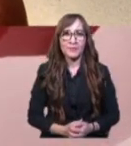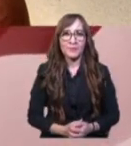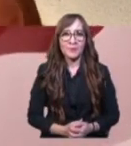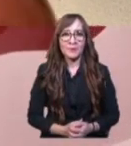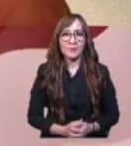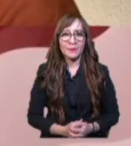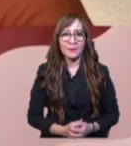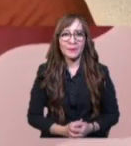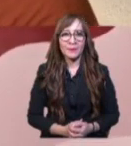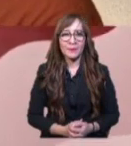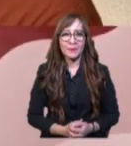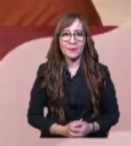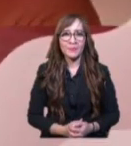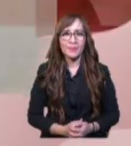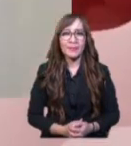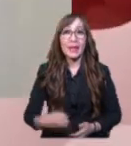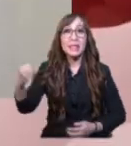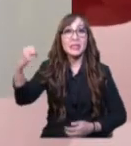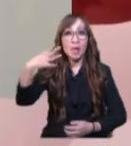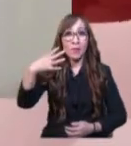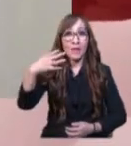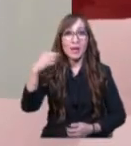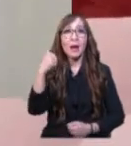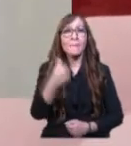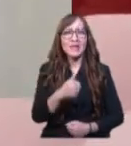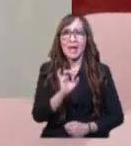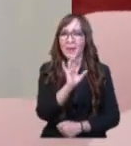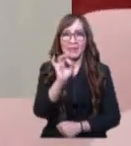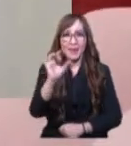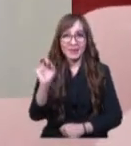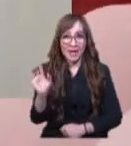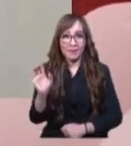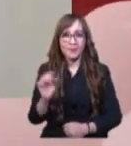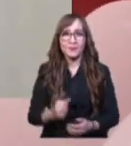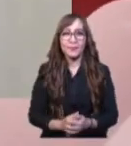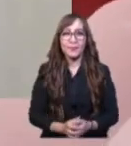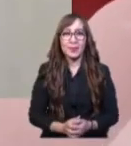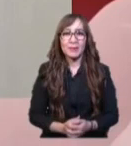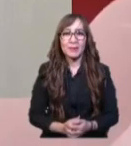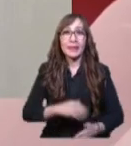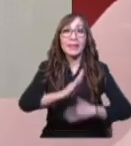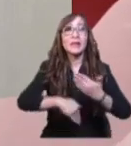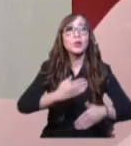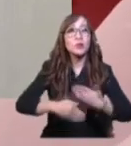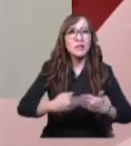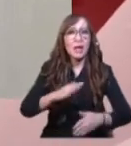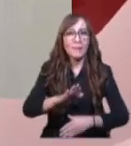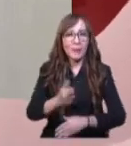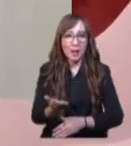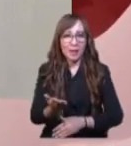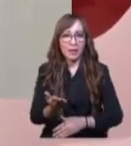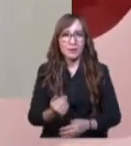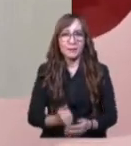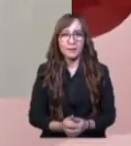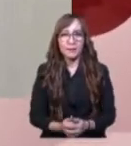Oke, ini jawabannya bisa beragam nih, tergantung dari industri apa ya. Tapi kalau